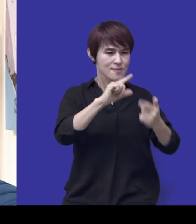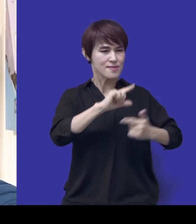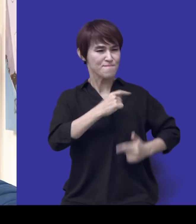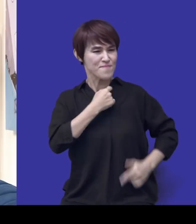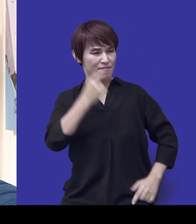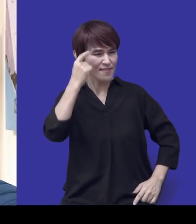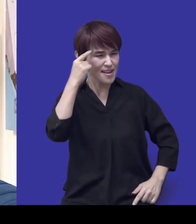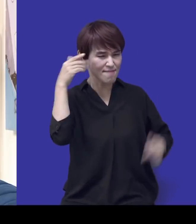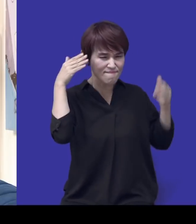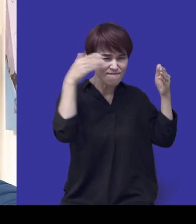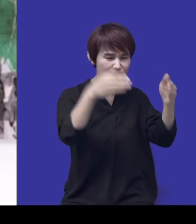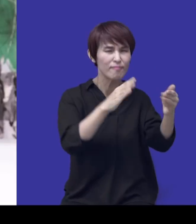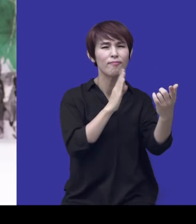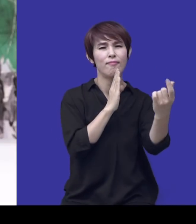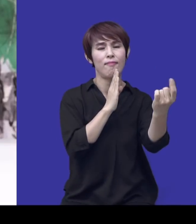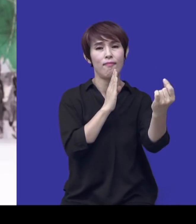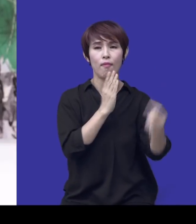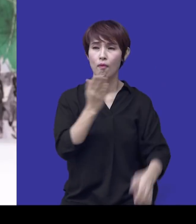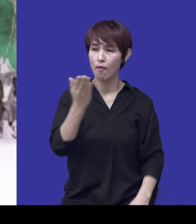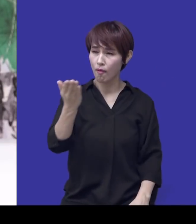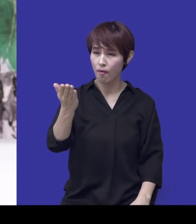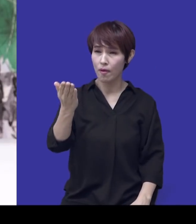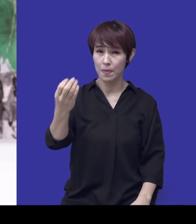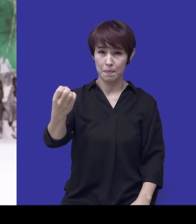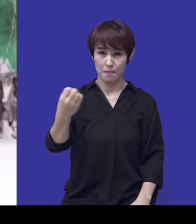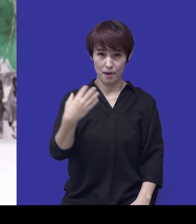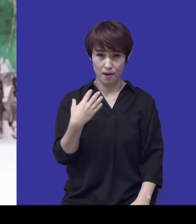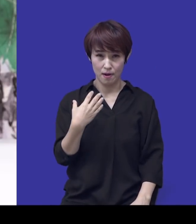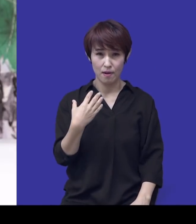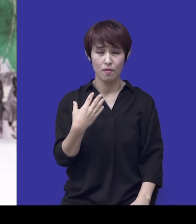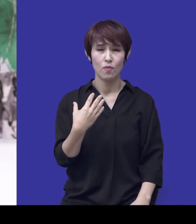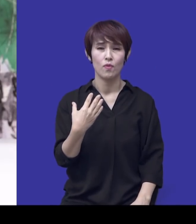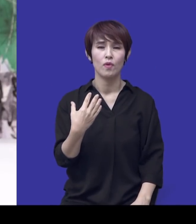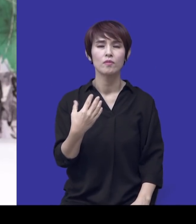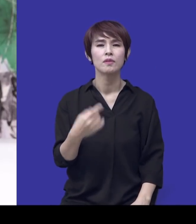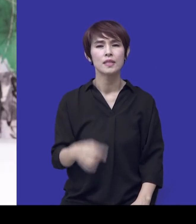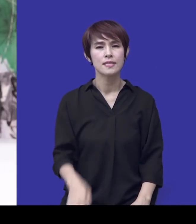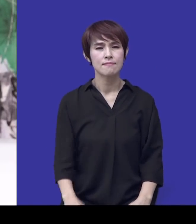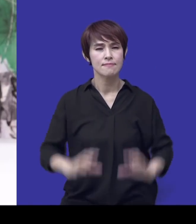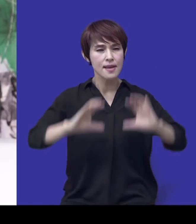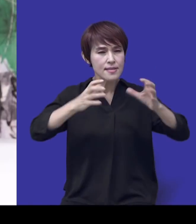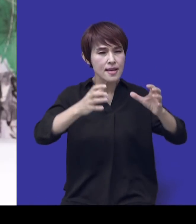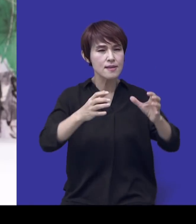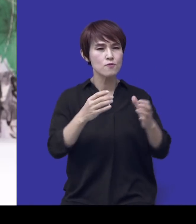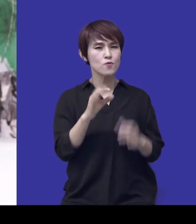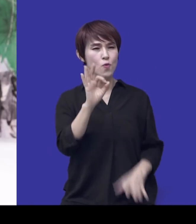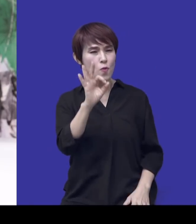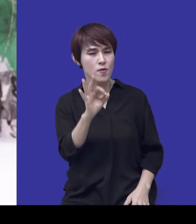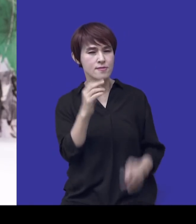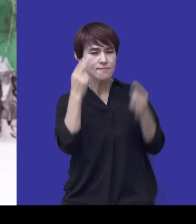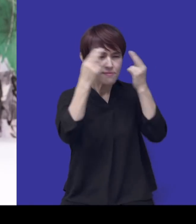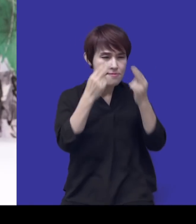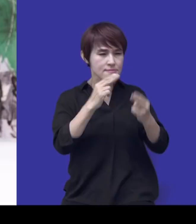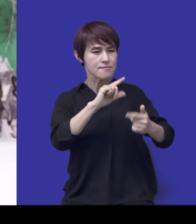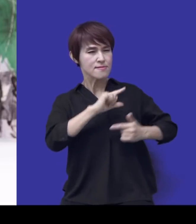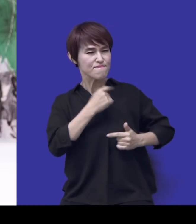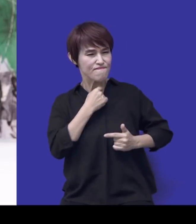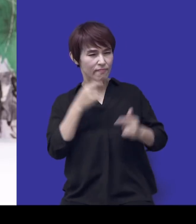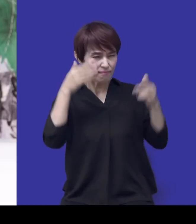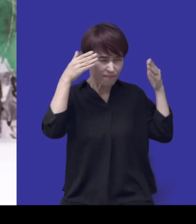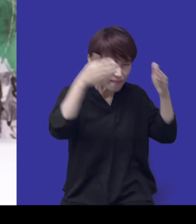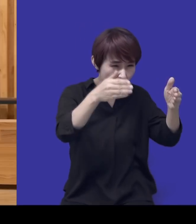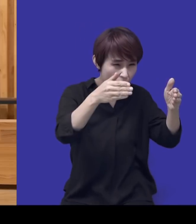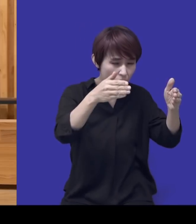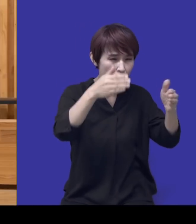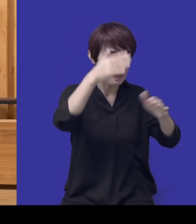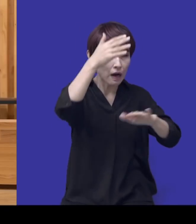것들을 쫓아 살아가는데 대표님 나눠주셨던 것처럼 우리가 네. 그런 것들 아무리 쫓아봤자 끝에 오는 것은 공허함과